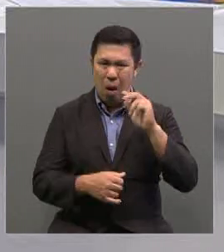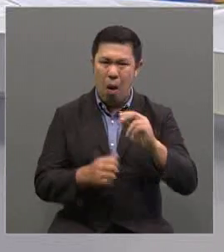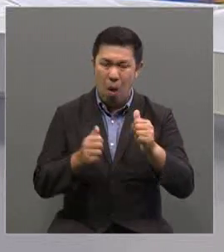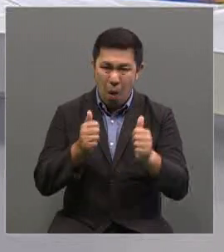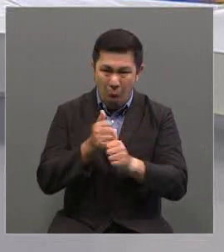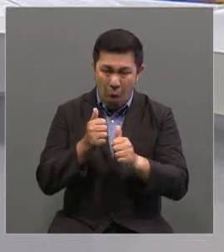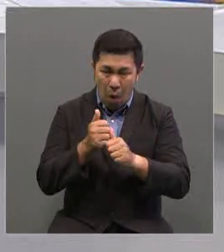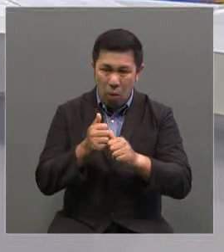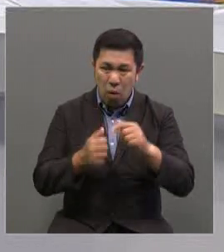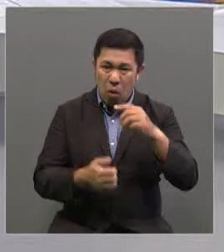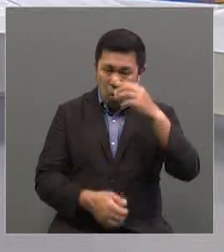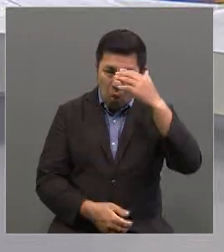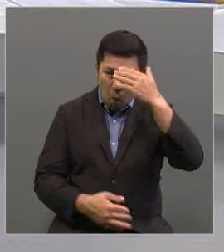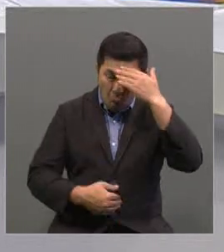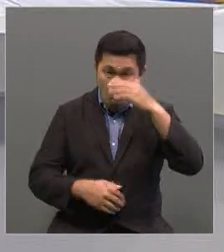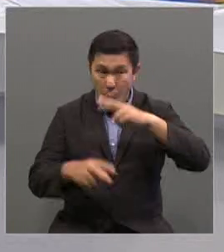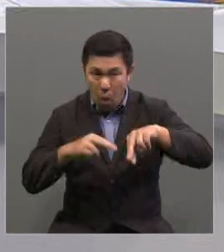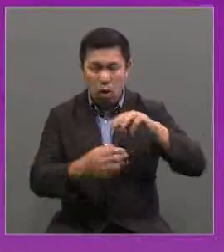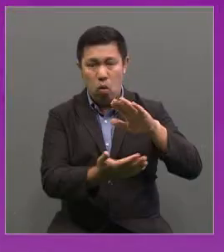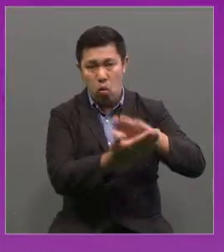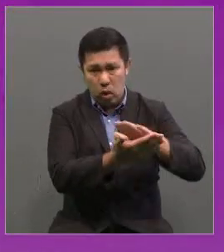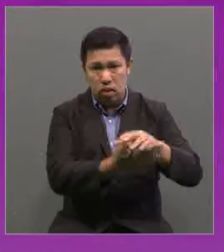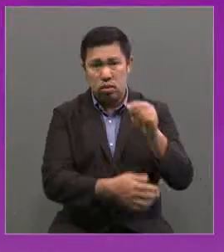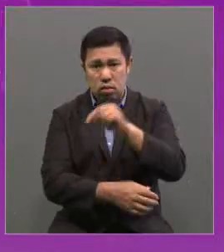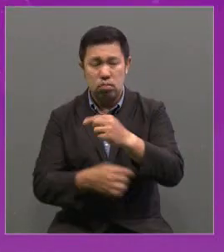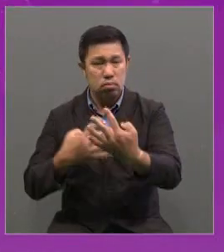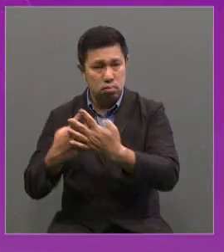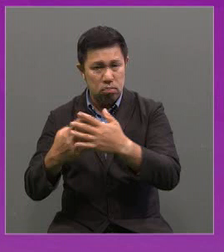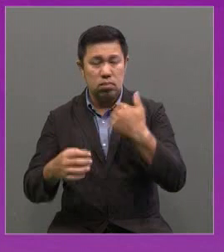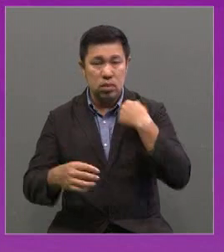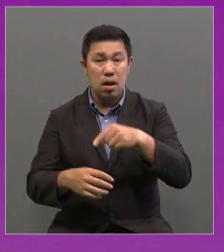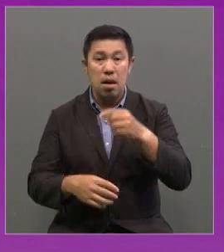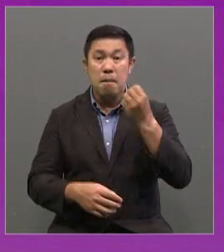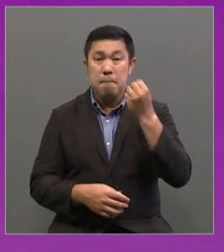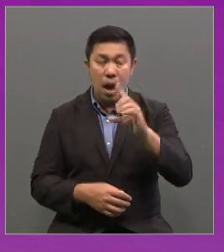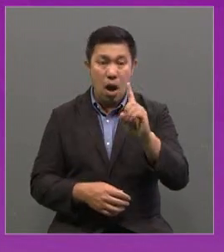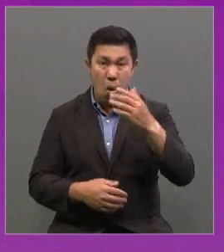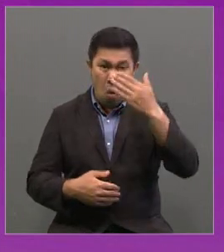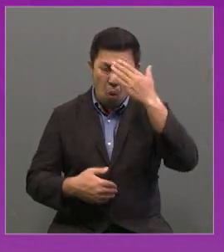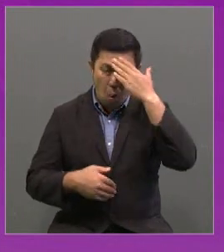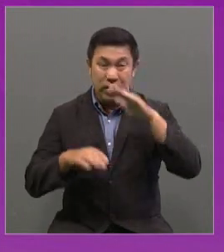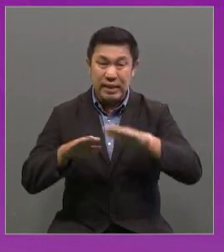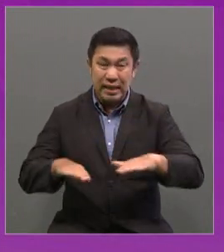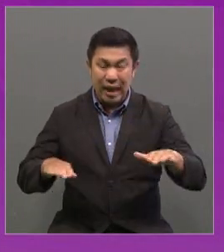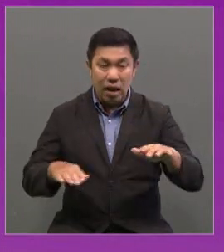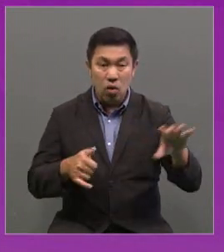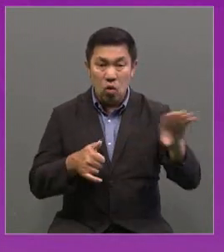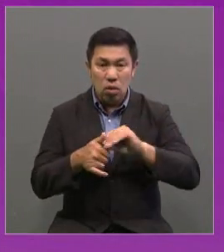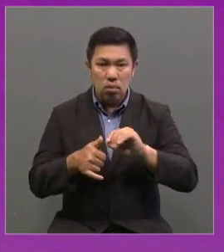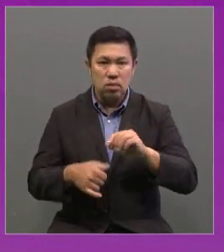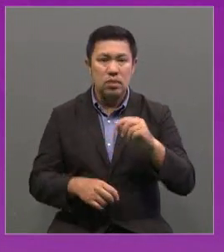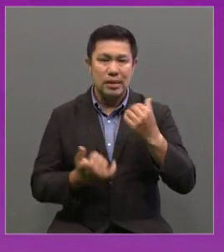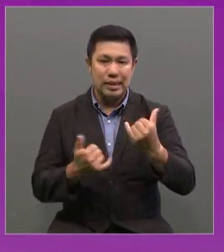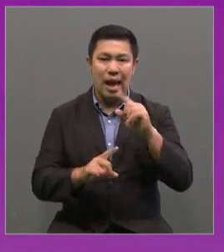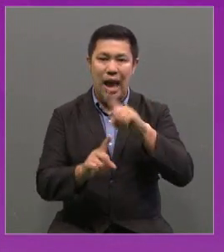ระบาดไข้หวัดใหญ่เป็นแบบกลุ่มก้อนเลยนะครับทั้งในส่วนของในโรงเรียนแล้วก็มีในเรือนจำด้วยส่วนที่โรคฮิตของเด็กๆวัยเรียนเลยก็คือ